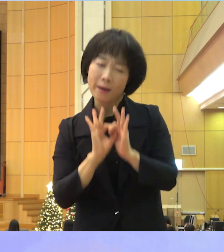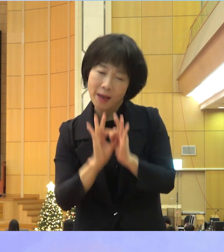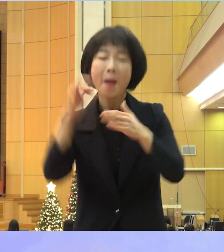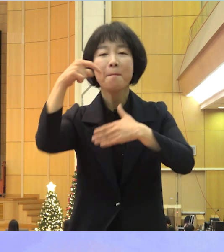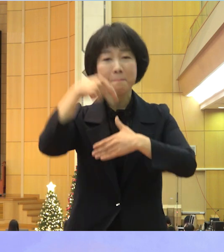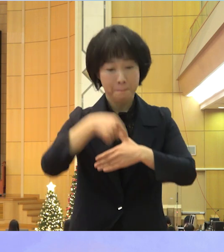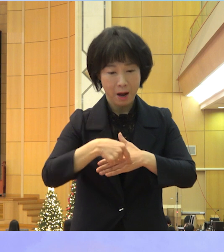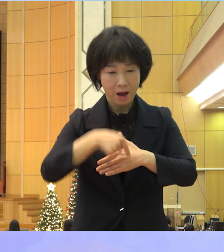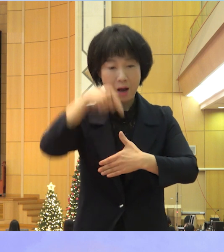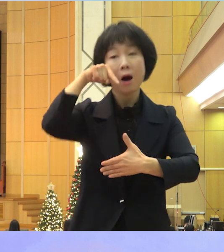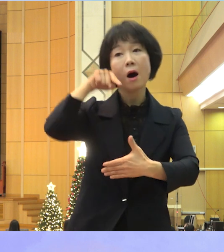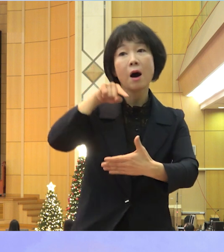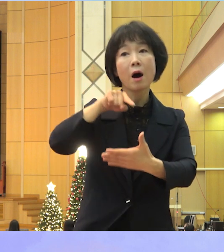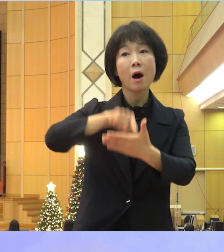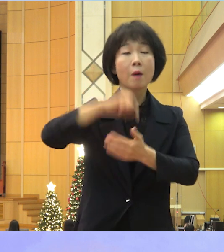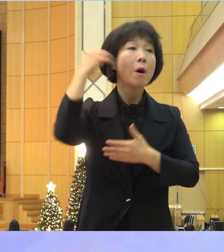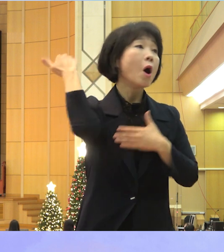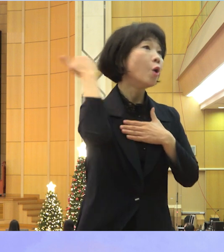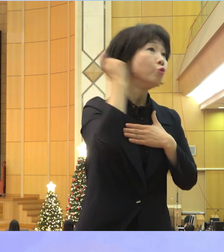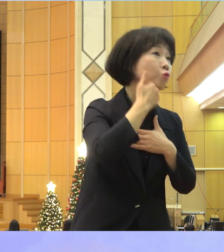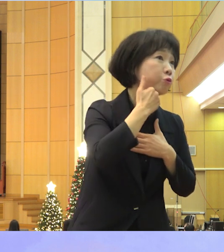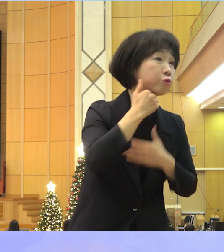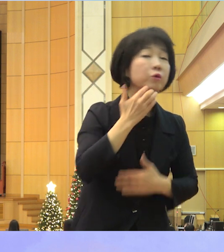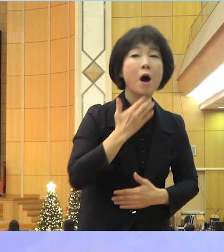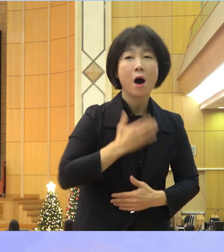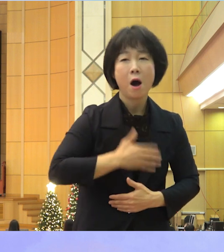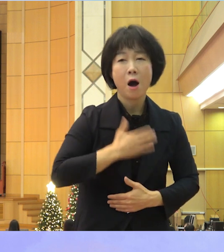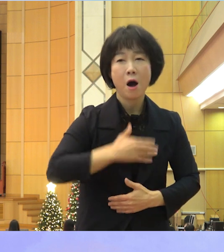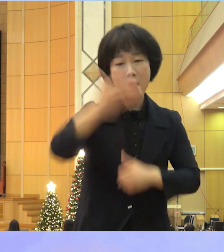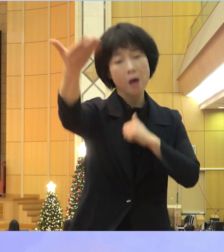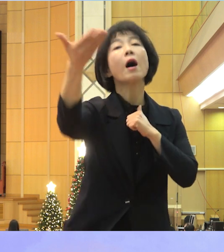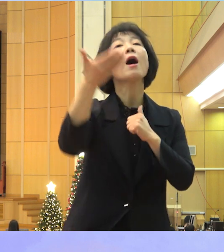주답게 나의 마음을